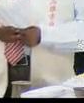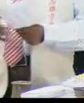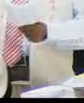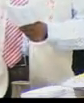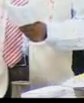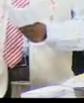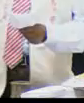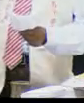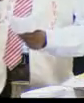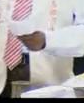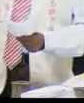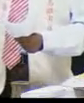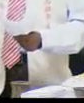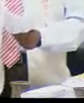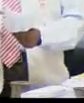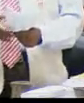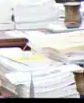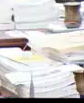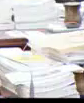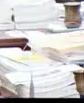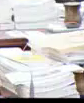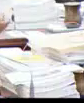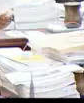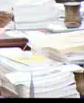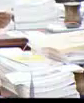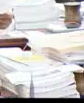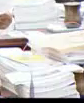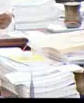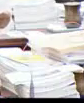好？ 好，谢谢陈市长。